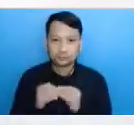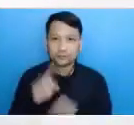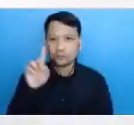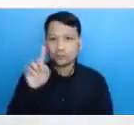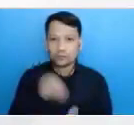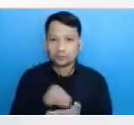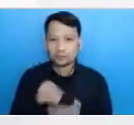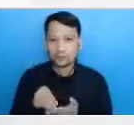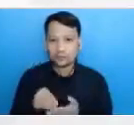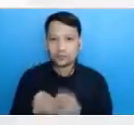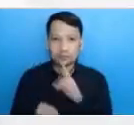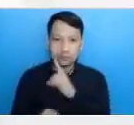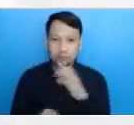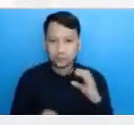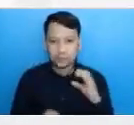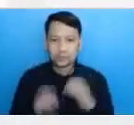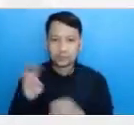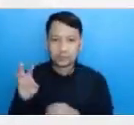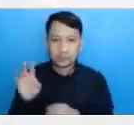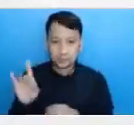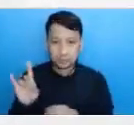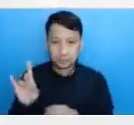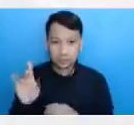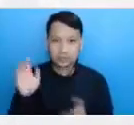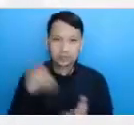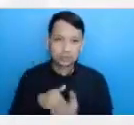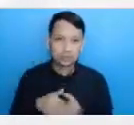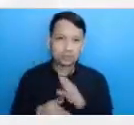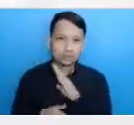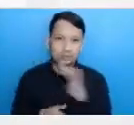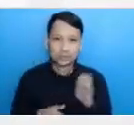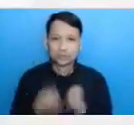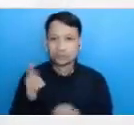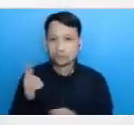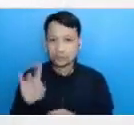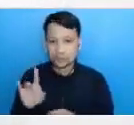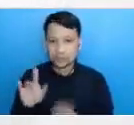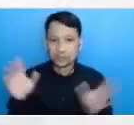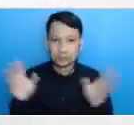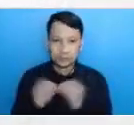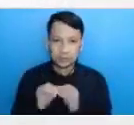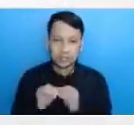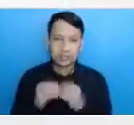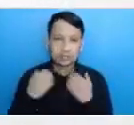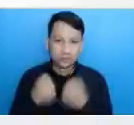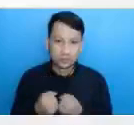asymptomatic, 1.9% ang severe at 1.5% ang critical.